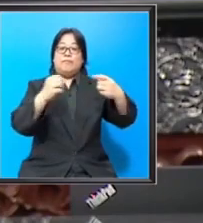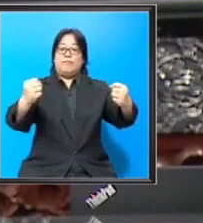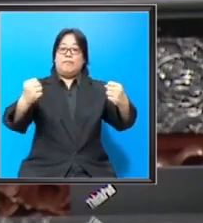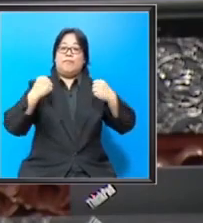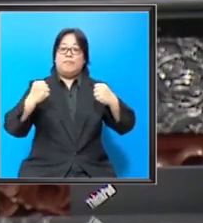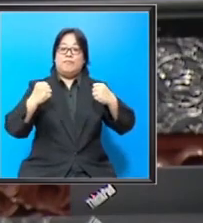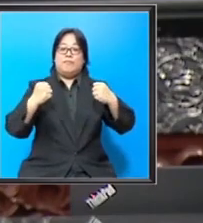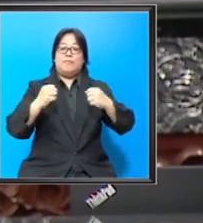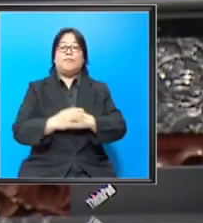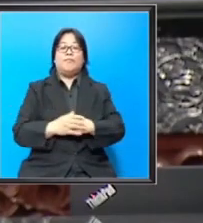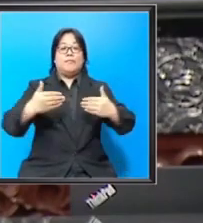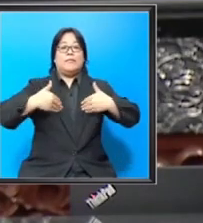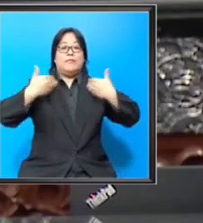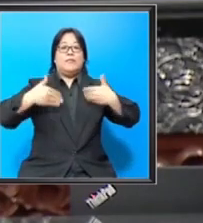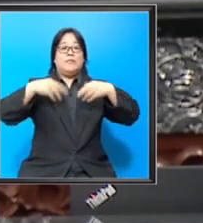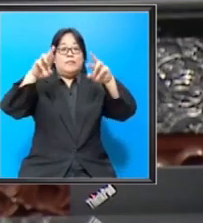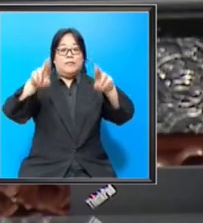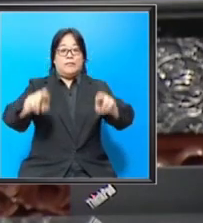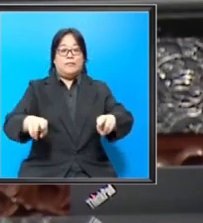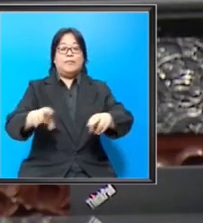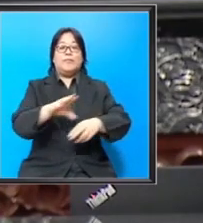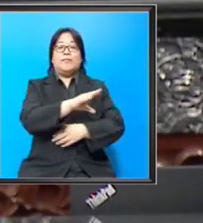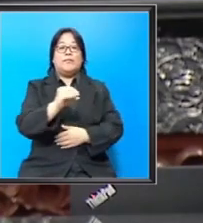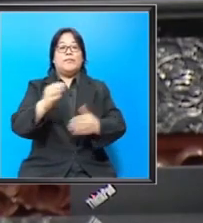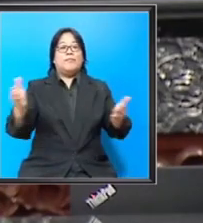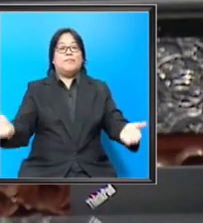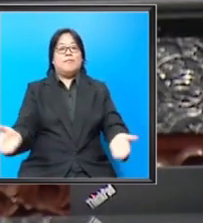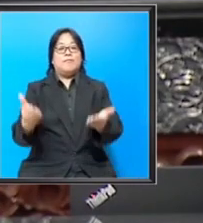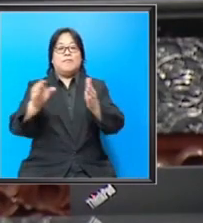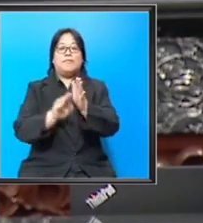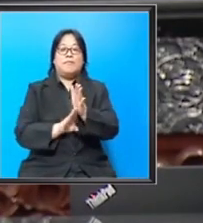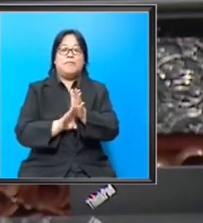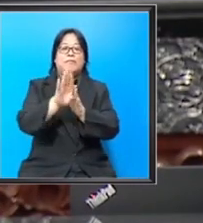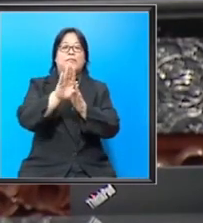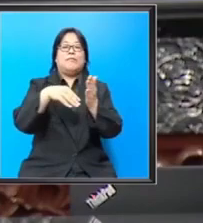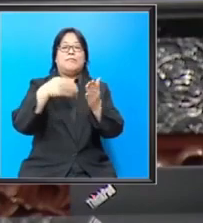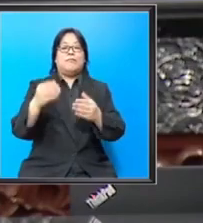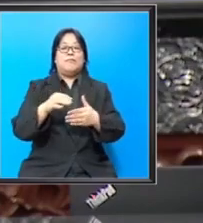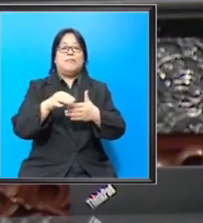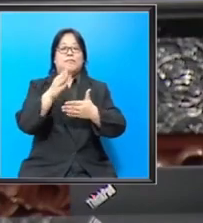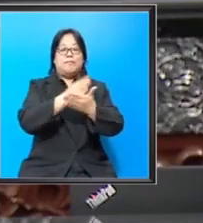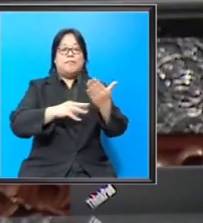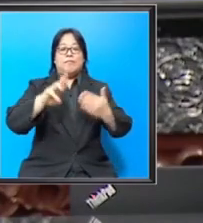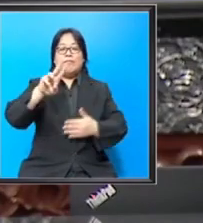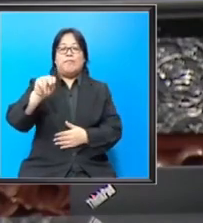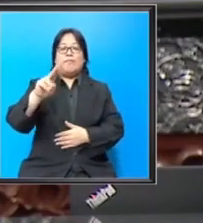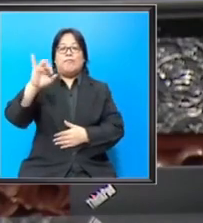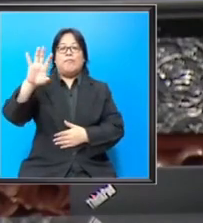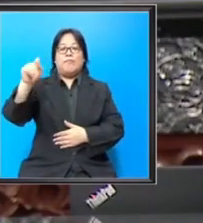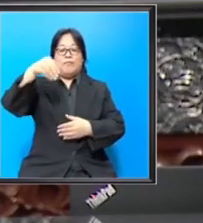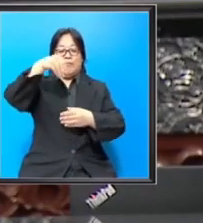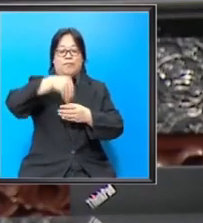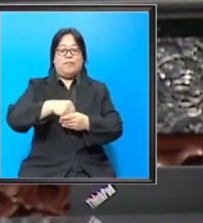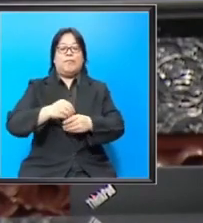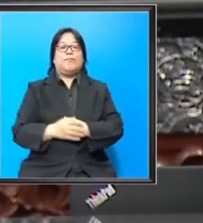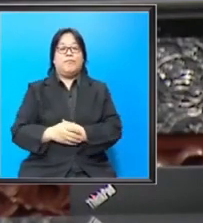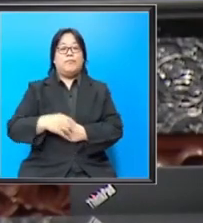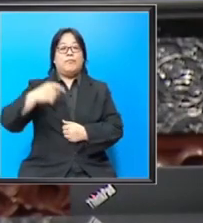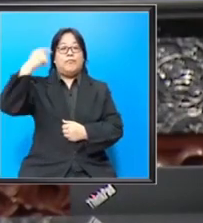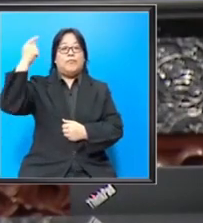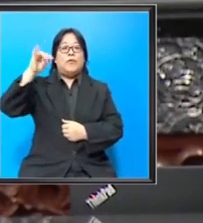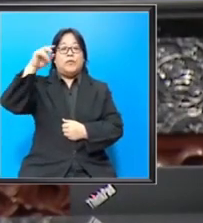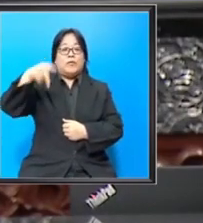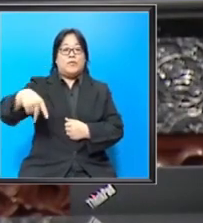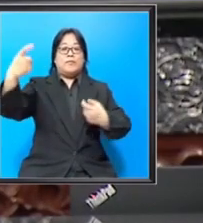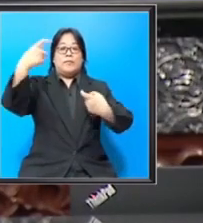membekukan sejak Kesejahteraan Rakyat itu merencakan pertumbuhan sektor pluitan domestik bruto jadi betul